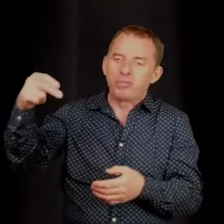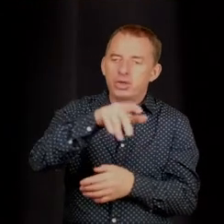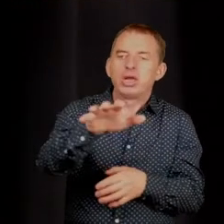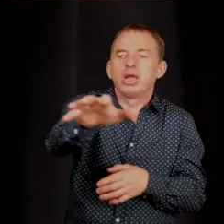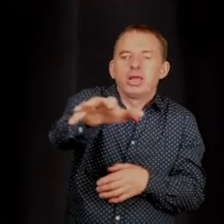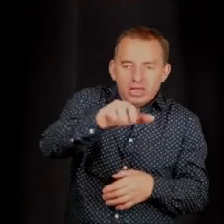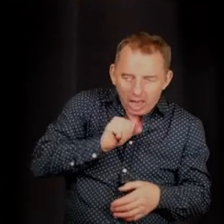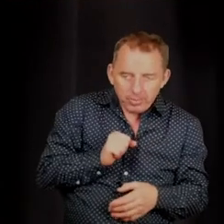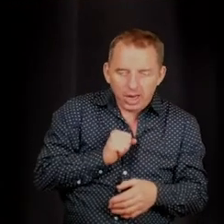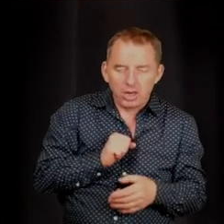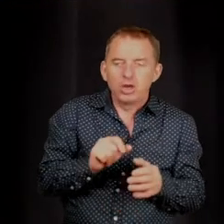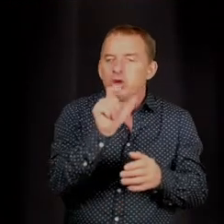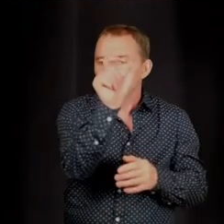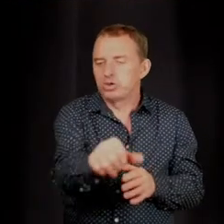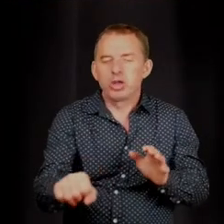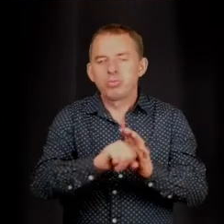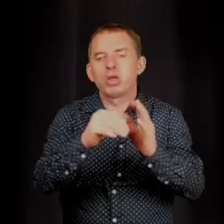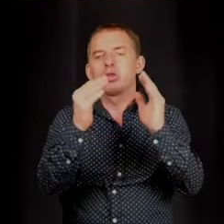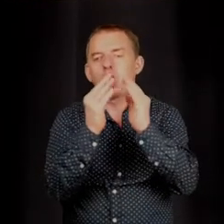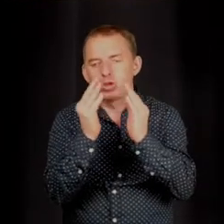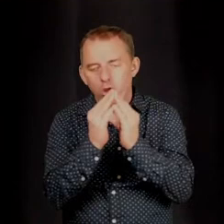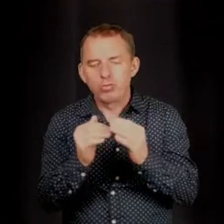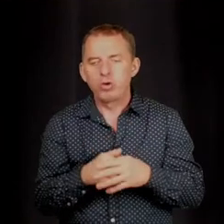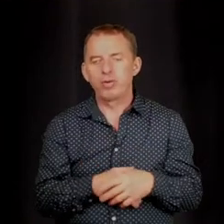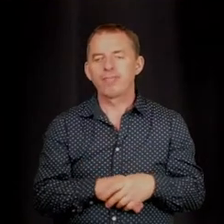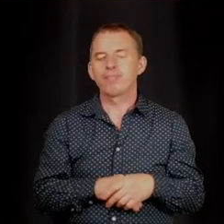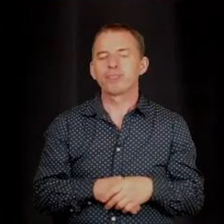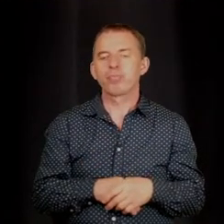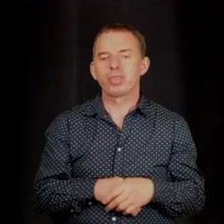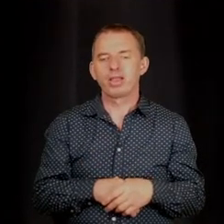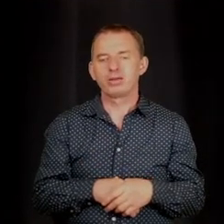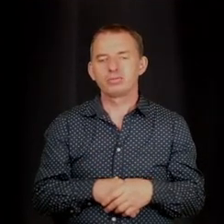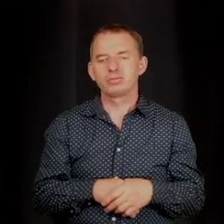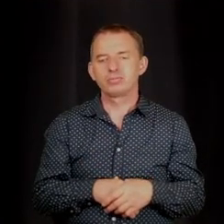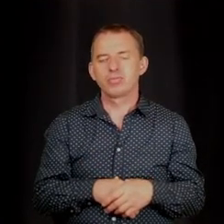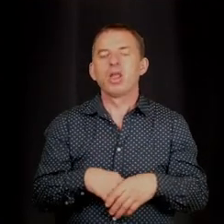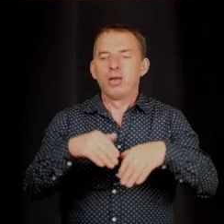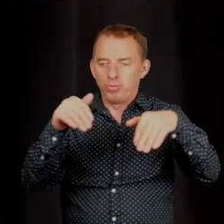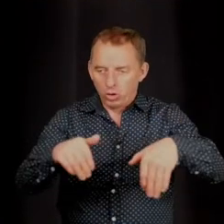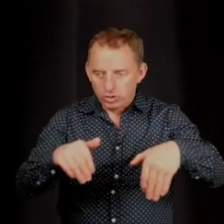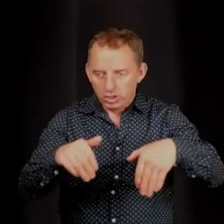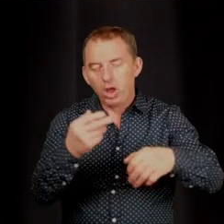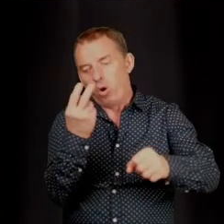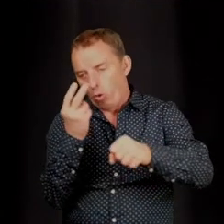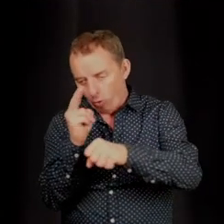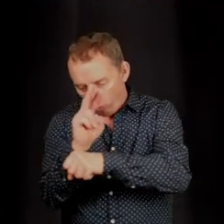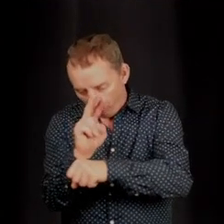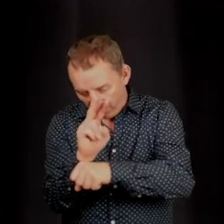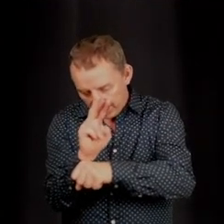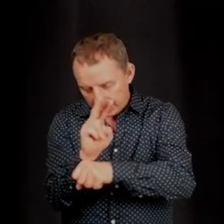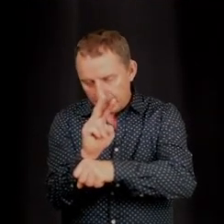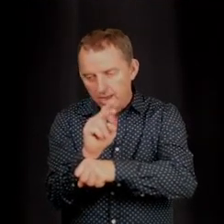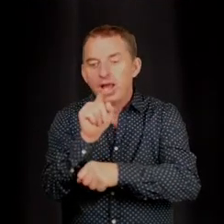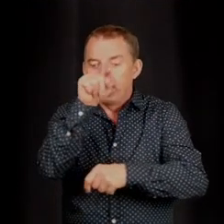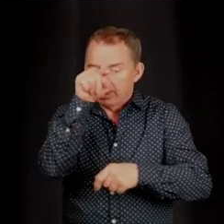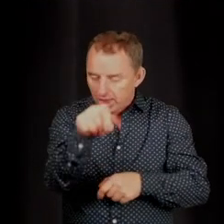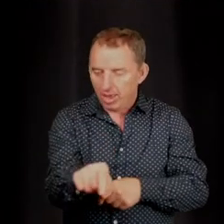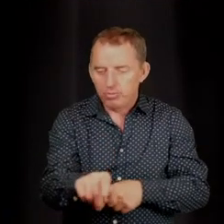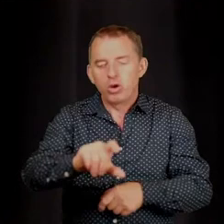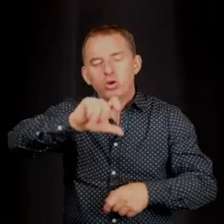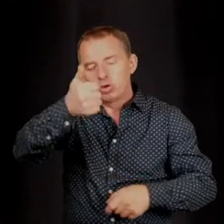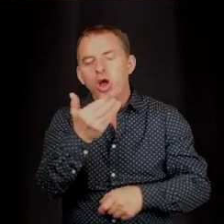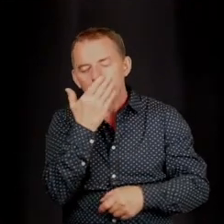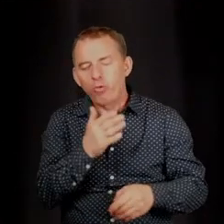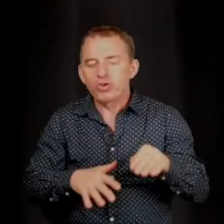zabrać ciebie do domu. We can trust through the Holy Spirit right now. Możemy ufać temu, co mówi Duch